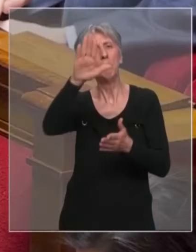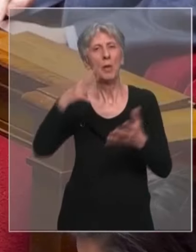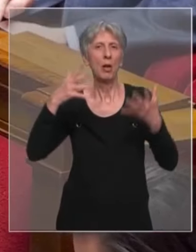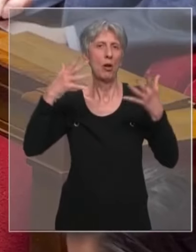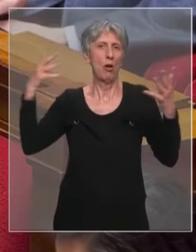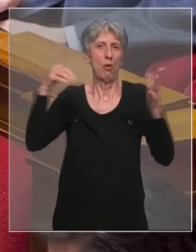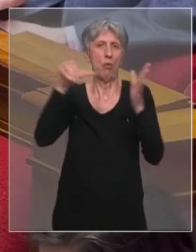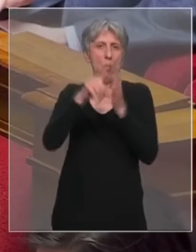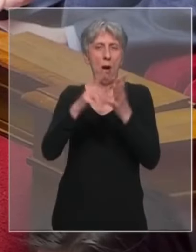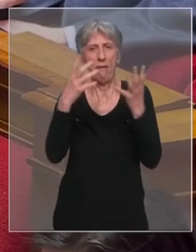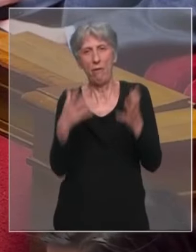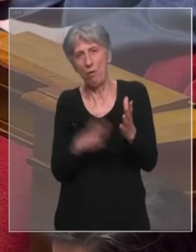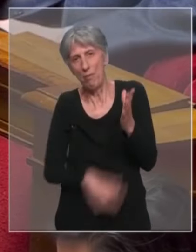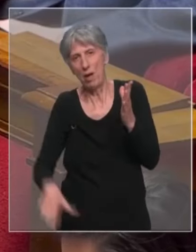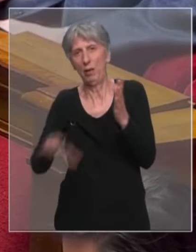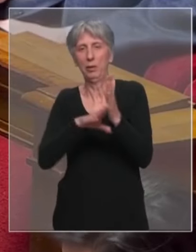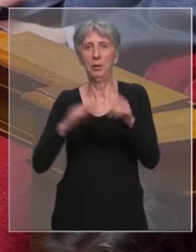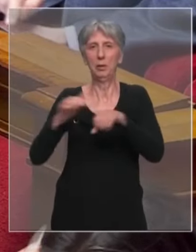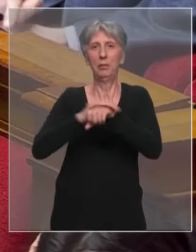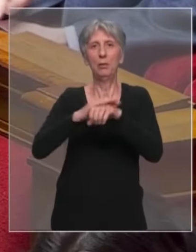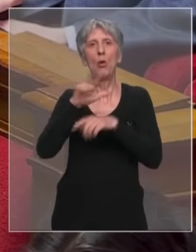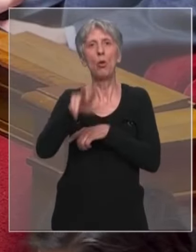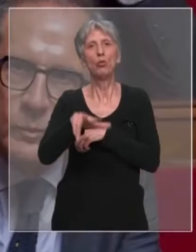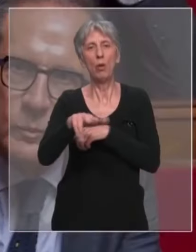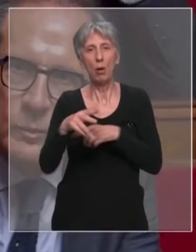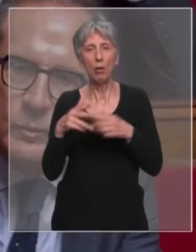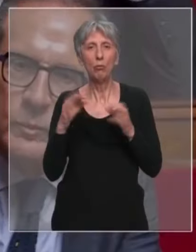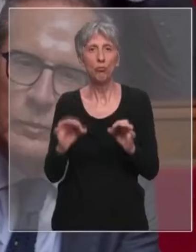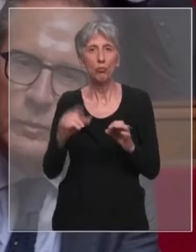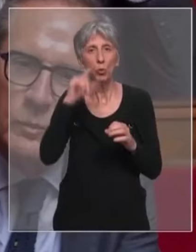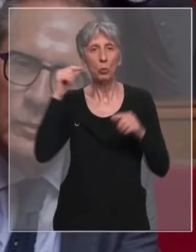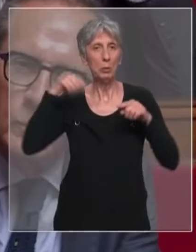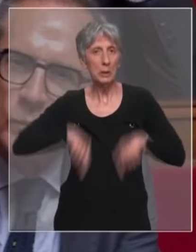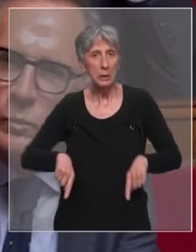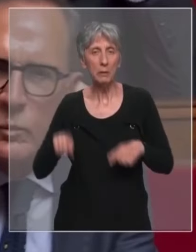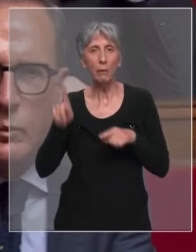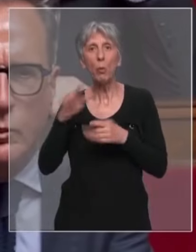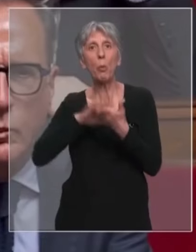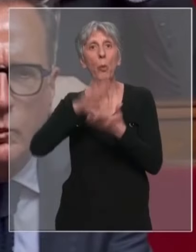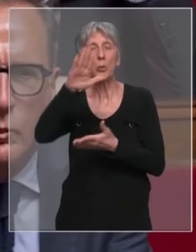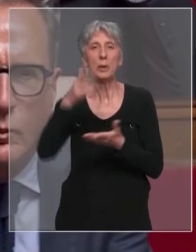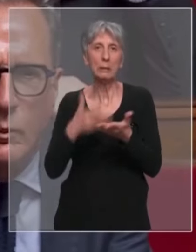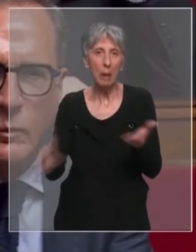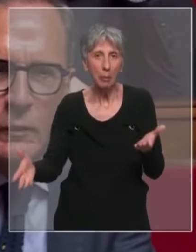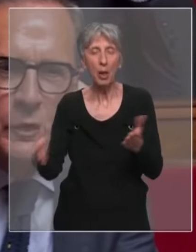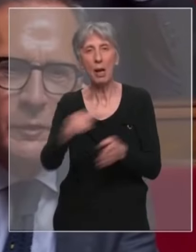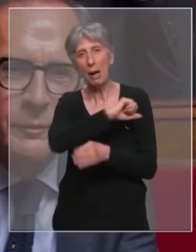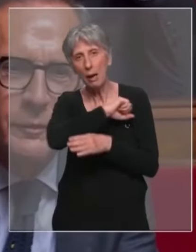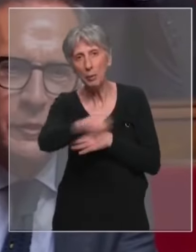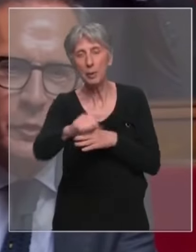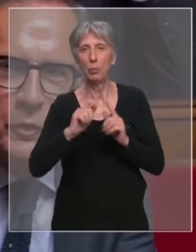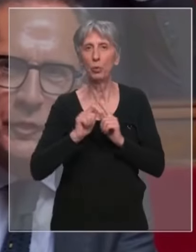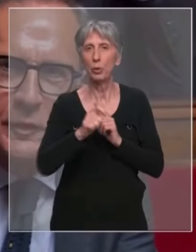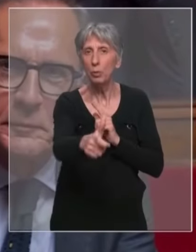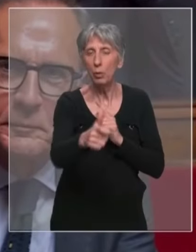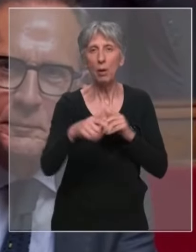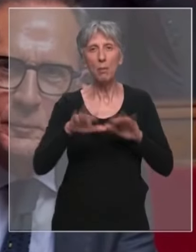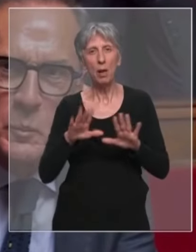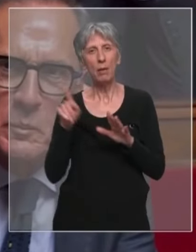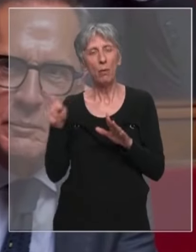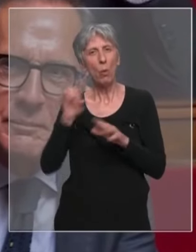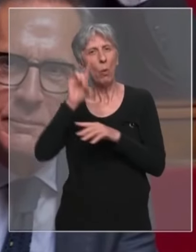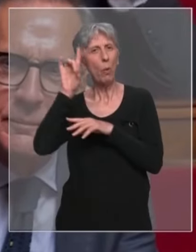pour refonder la politique du logement. Vous promettez, Monsieur le Ministre, simplification, accélération des procédures, mais votre refus, en